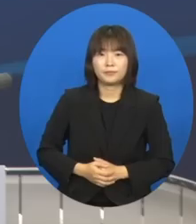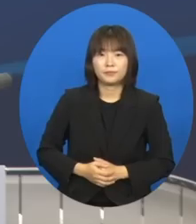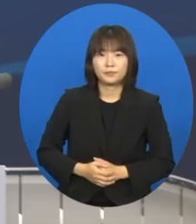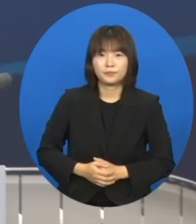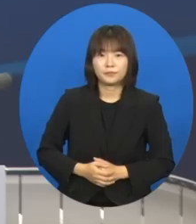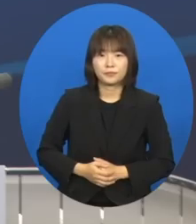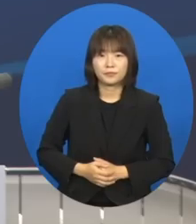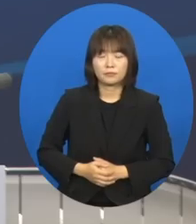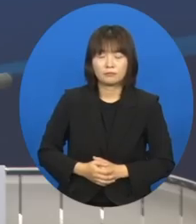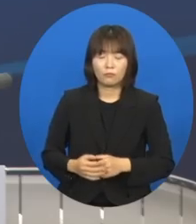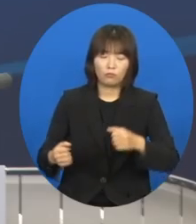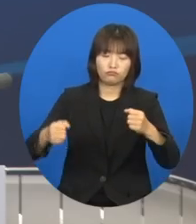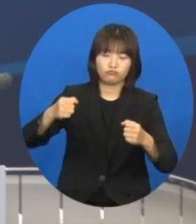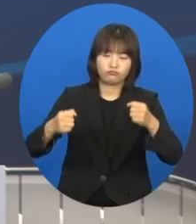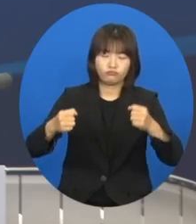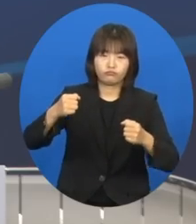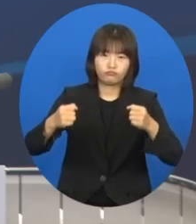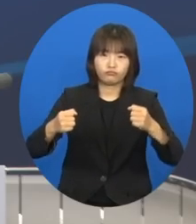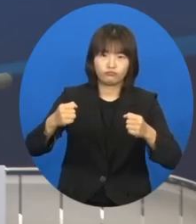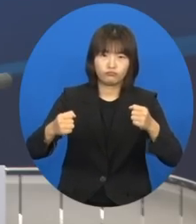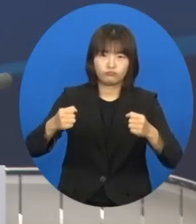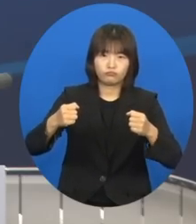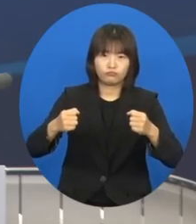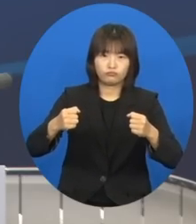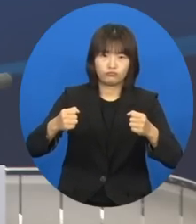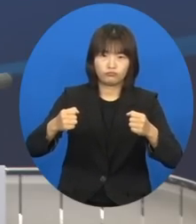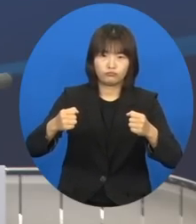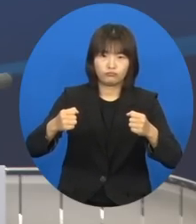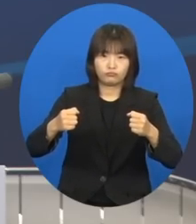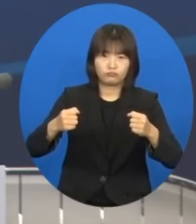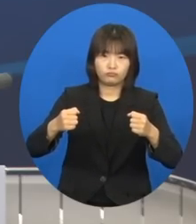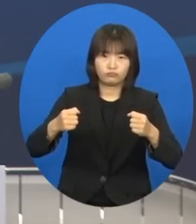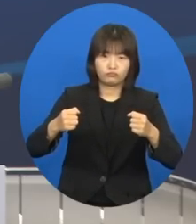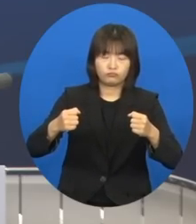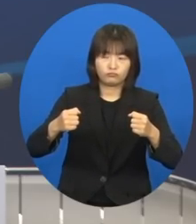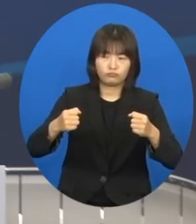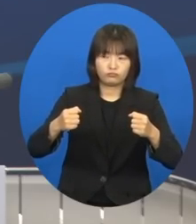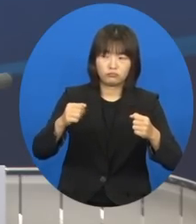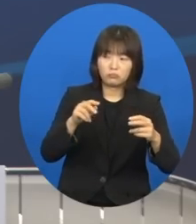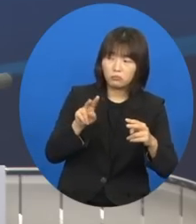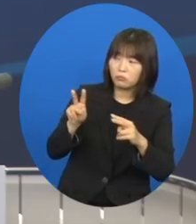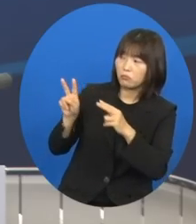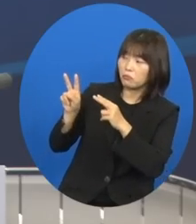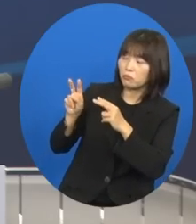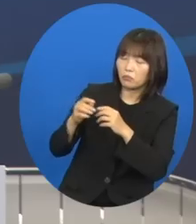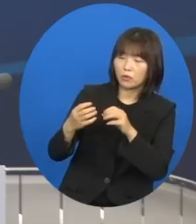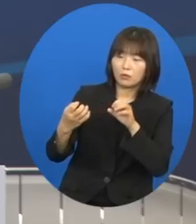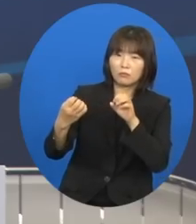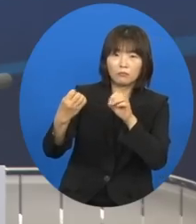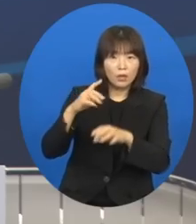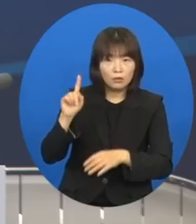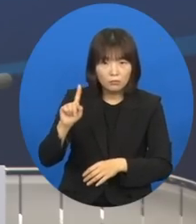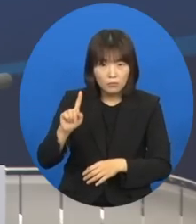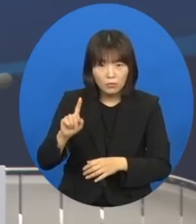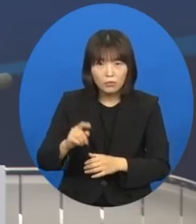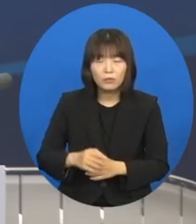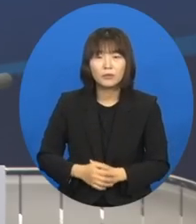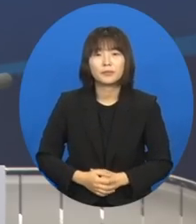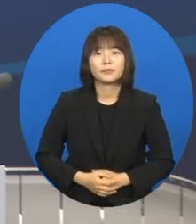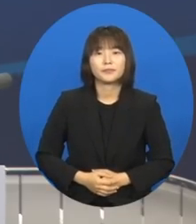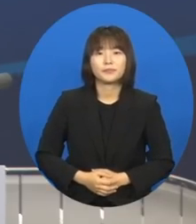그랬더니 그분이 운전을 하시면서 이렇게 룸미러를 이렇게 보시다가 저를 뒤로 띡 돌아보면서 뭐라고 말을 했냐고요?